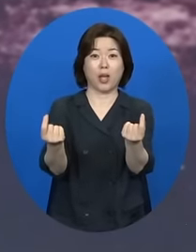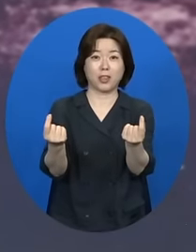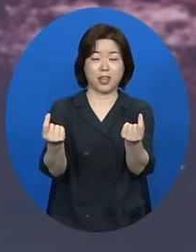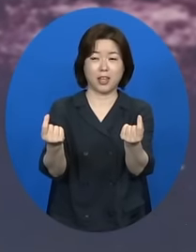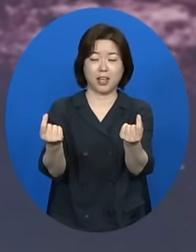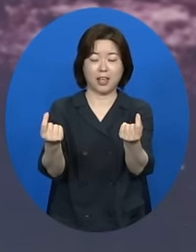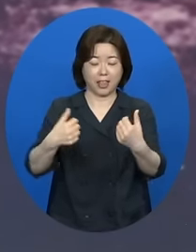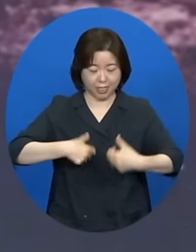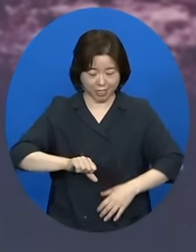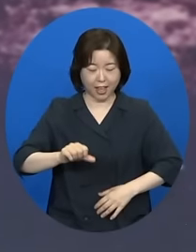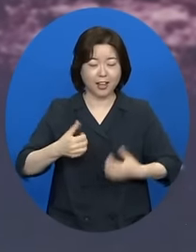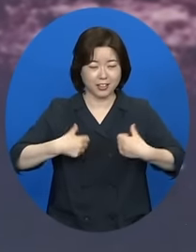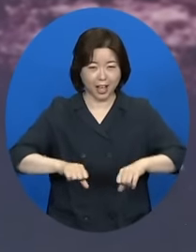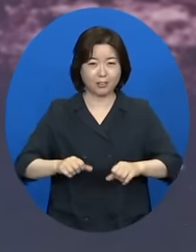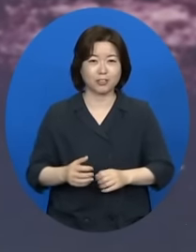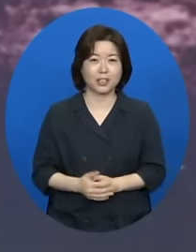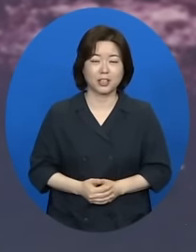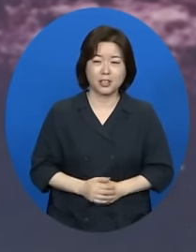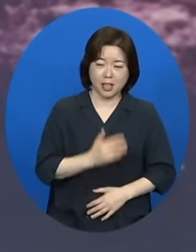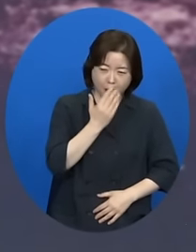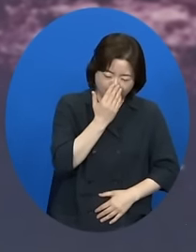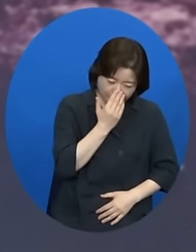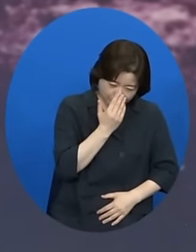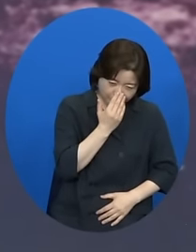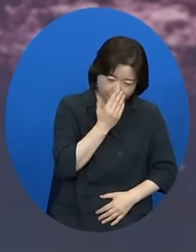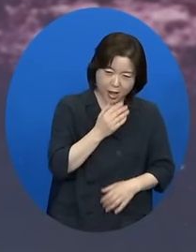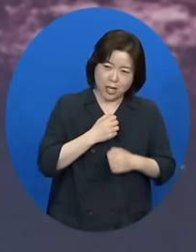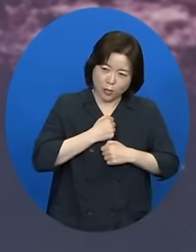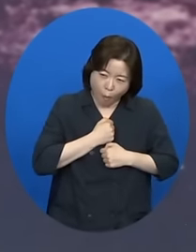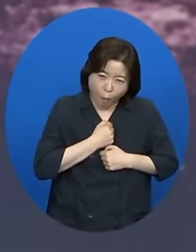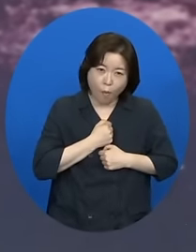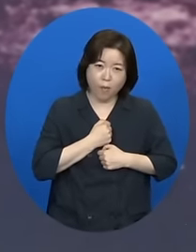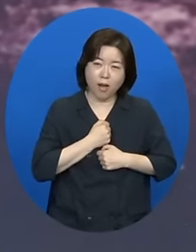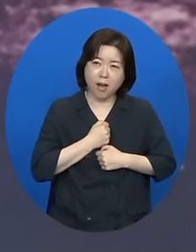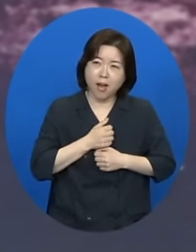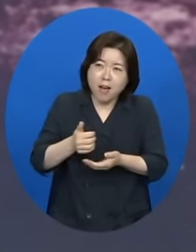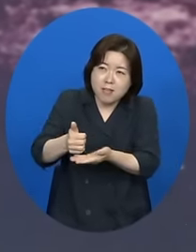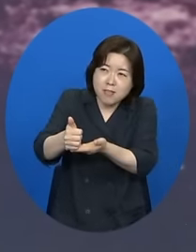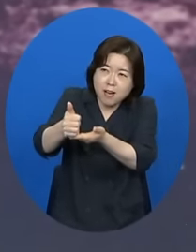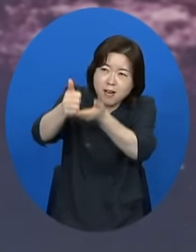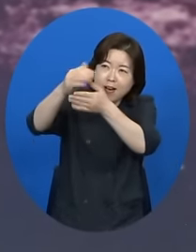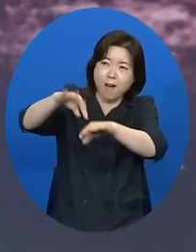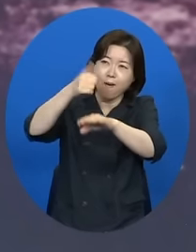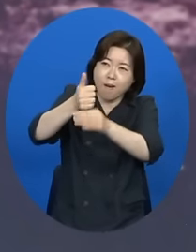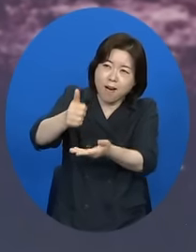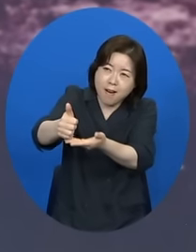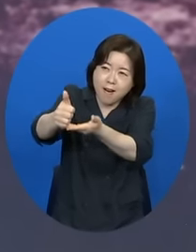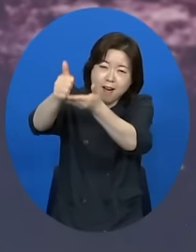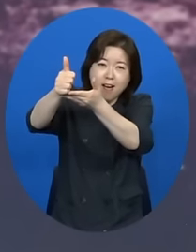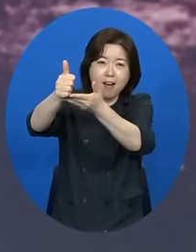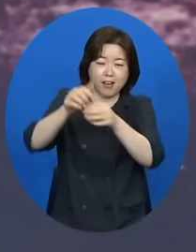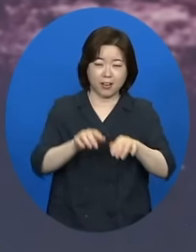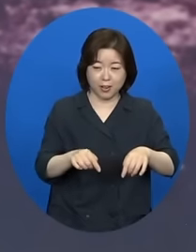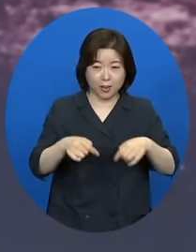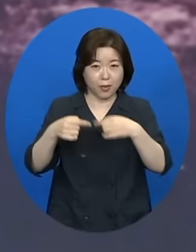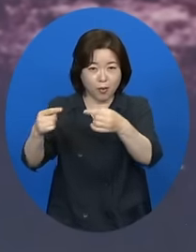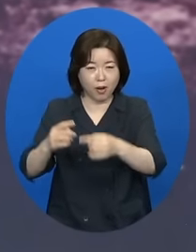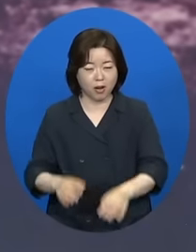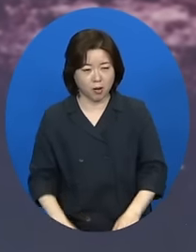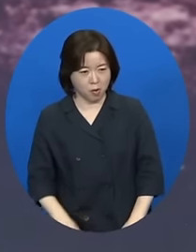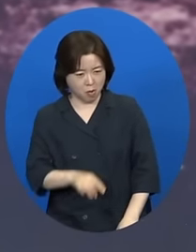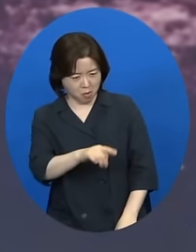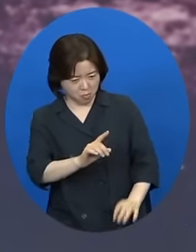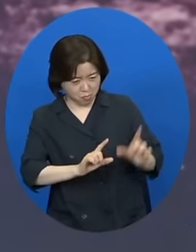지금. 그런데 굉장히 겸손한 마음으로 조심스러워하면서 마치 왕을 대하듯이 지금 그렇게 나아가는 그 모습. 좀 과하다